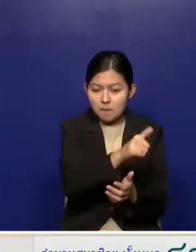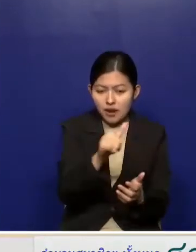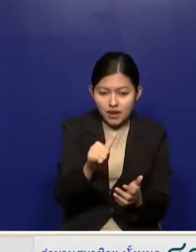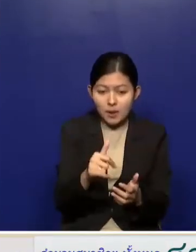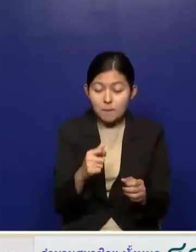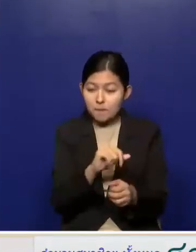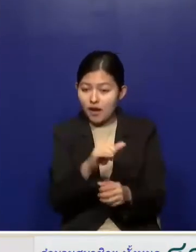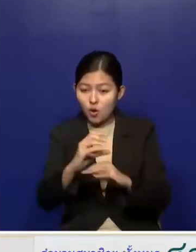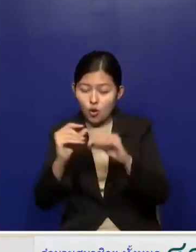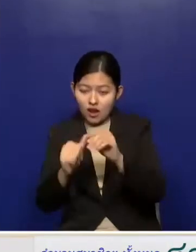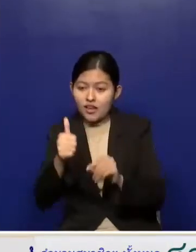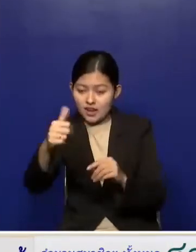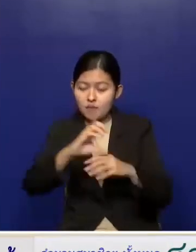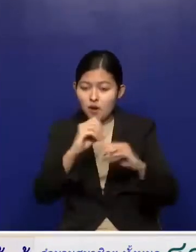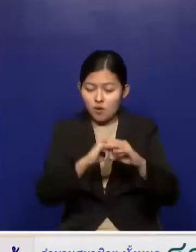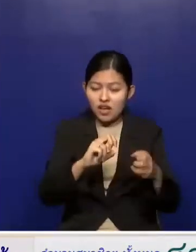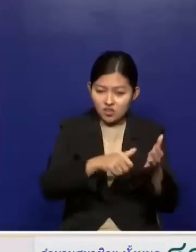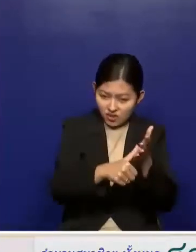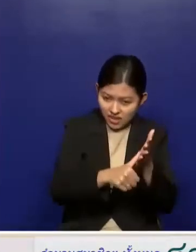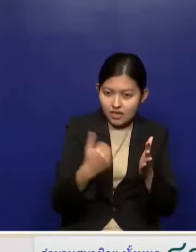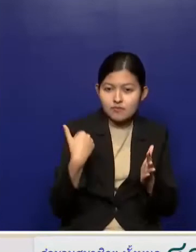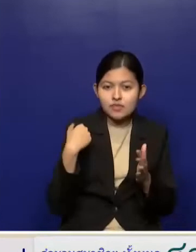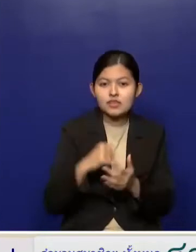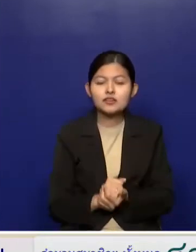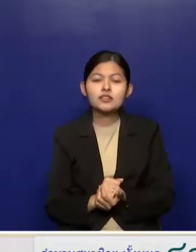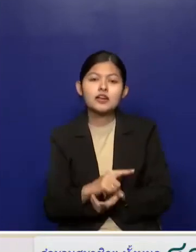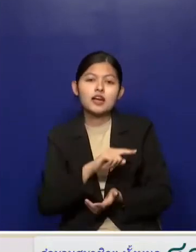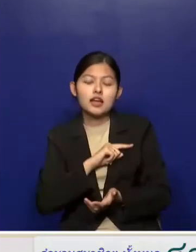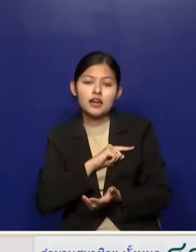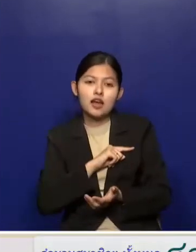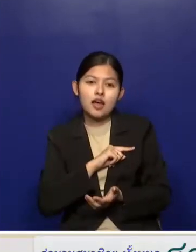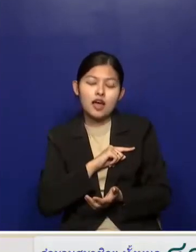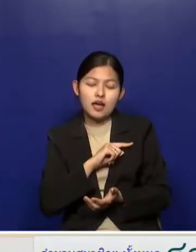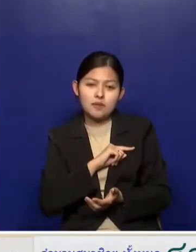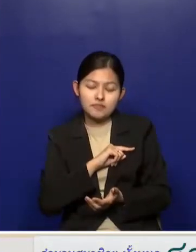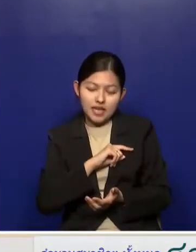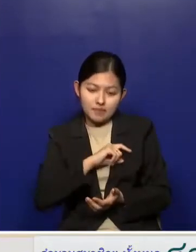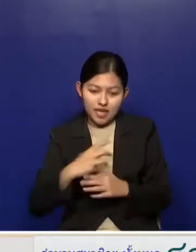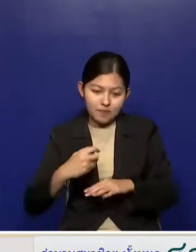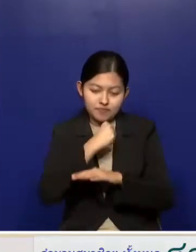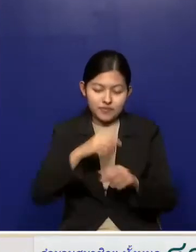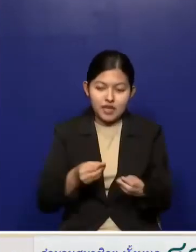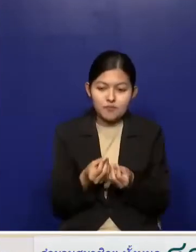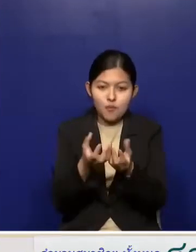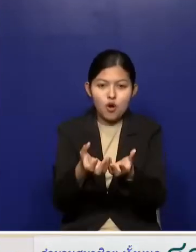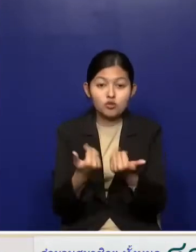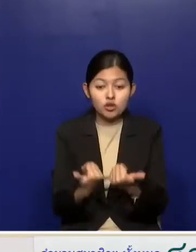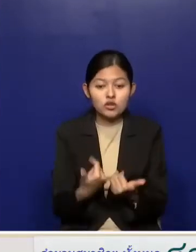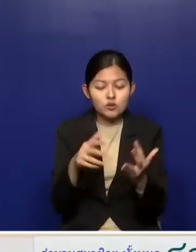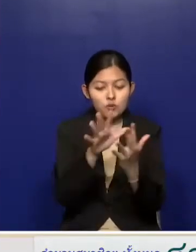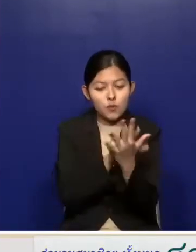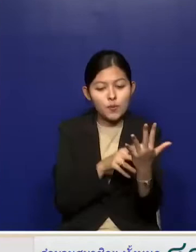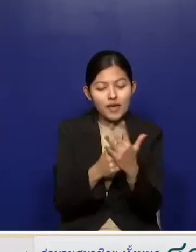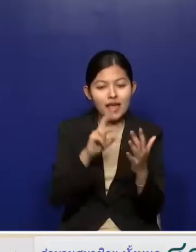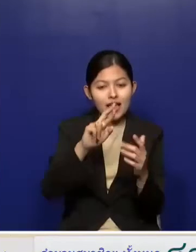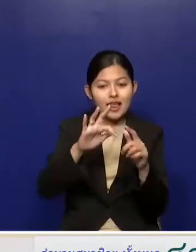ร Santo how theụ braid of an agentอยู่ในระห่างการร่างแผดปษุ